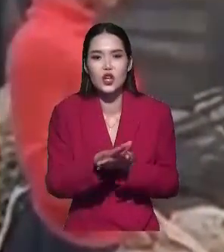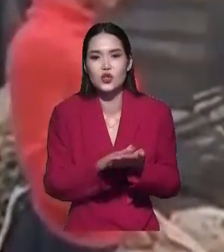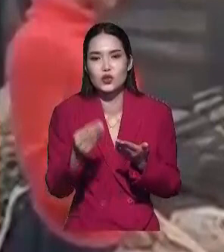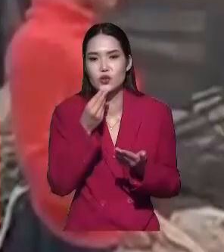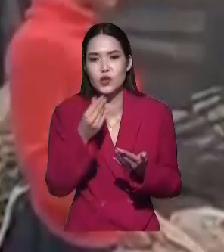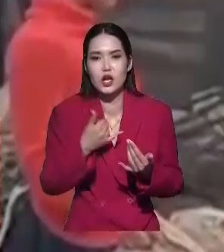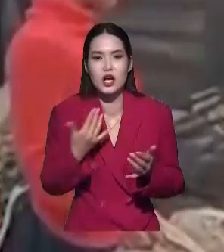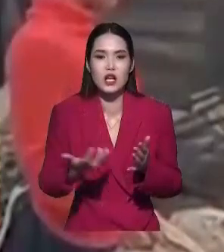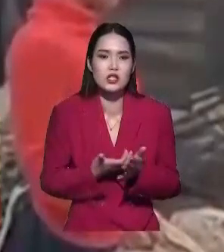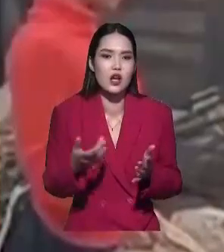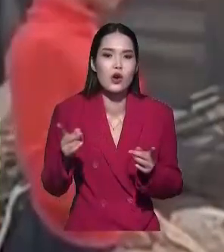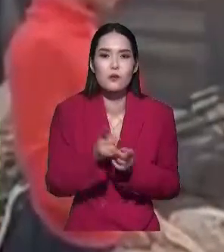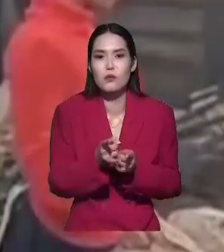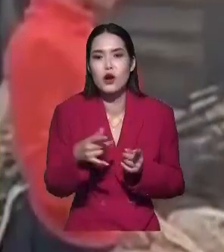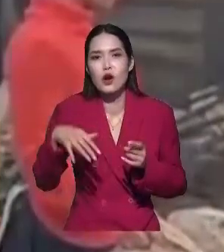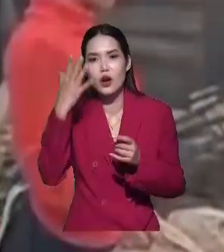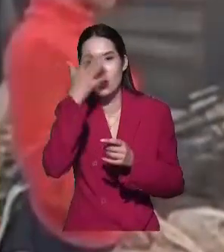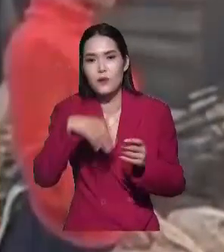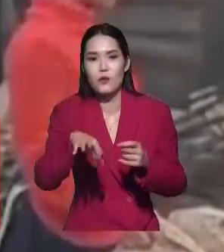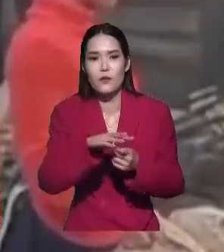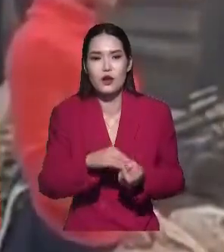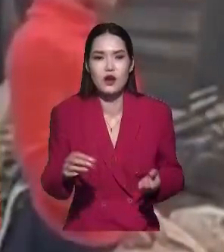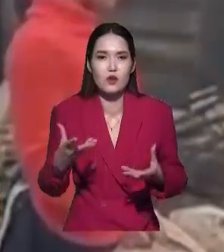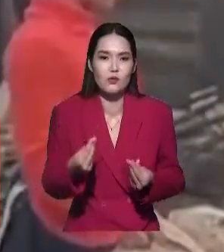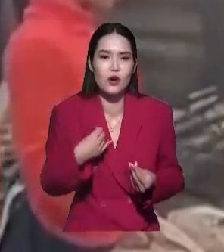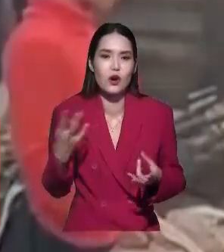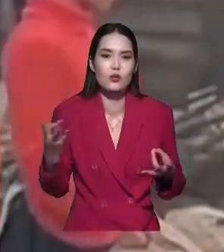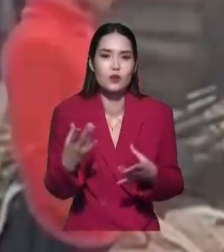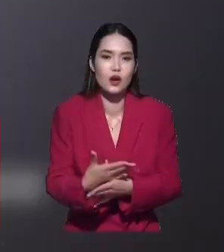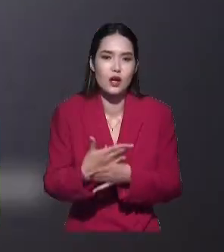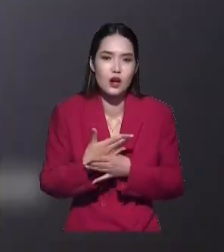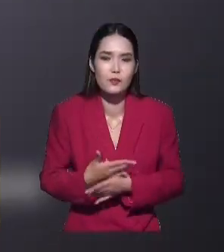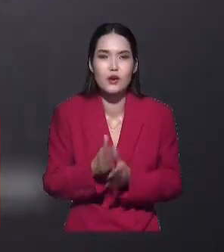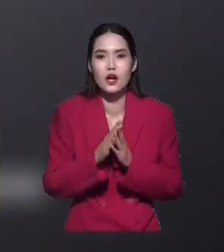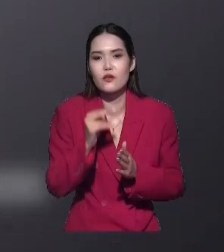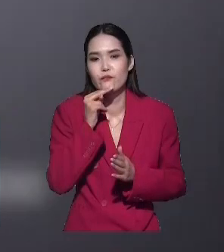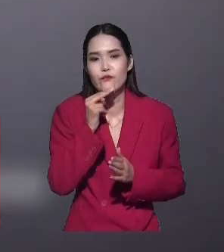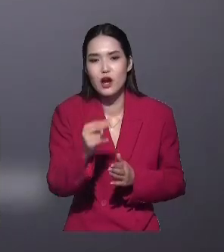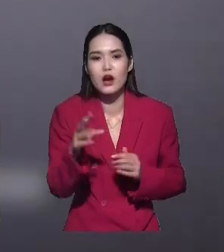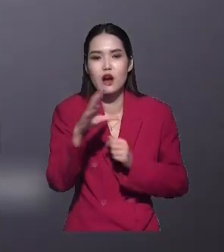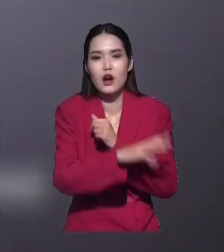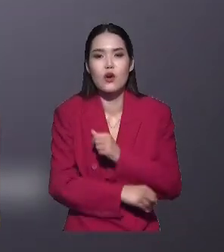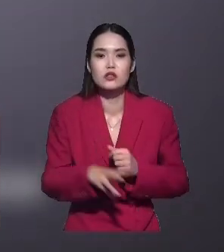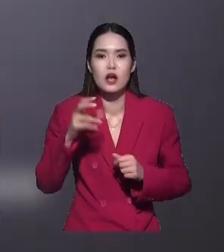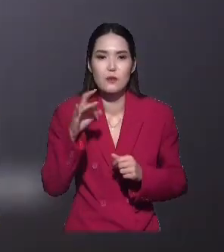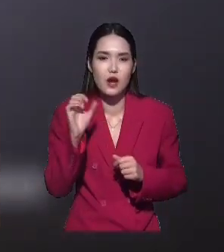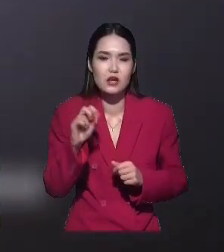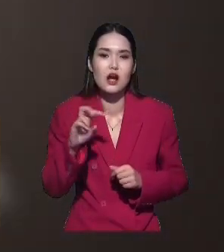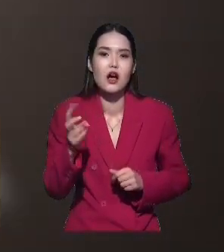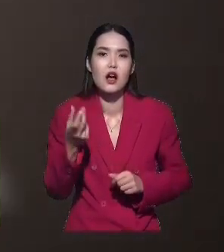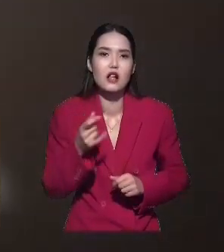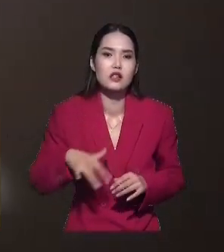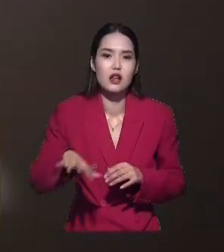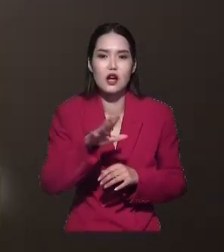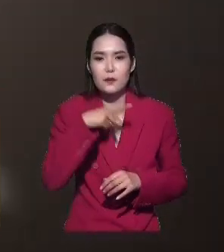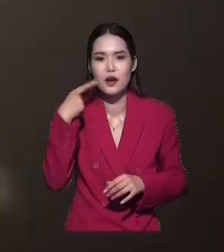нас не хватает мыла. Все полотенца заплесневели. Нам нужна помощь. Пожалуйста. В конце марта паводки начались и в Алтайском крае России. В